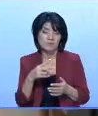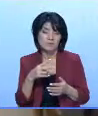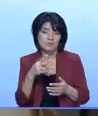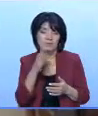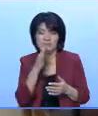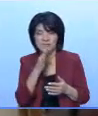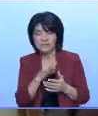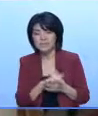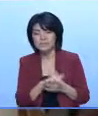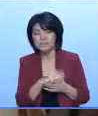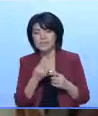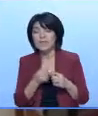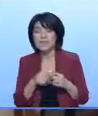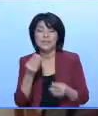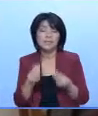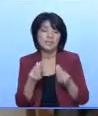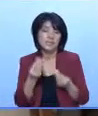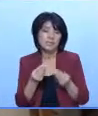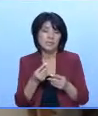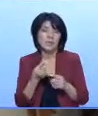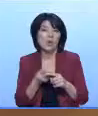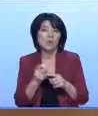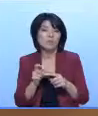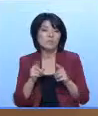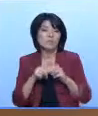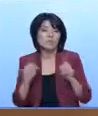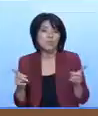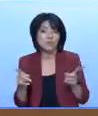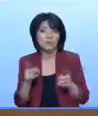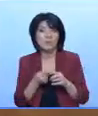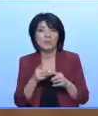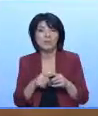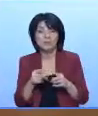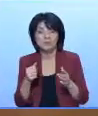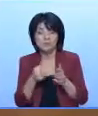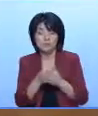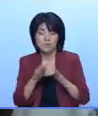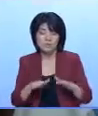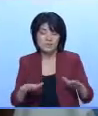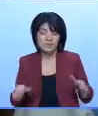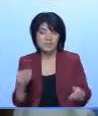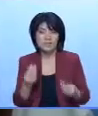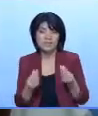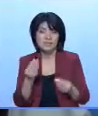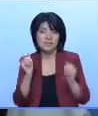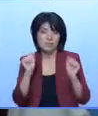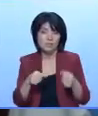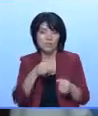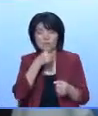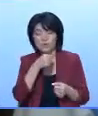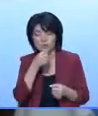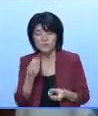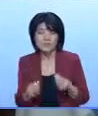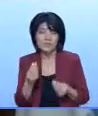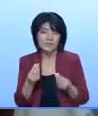Бұл ойын түрінің ерекшелігі жас таңдамайды. Сол себепті еңкейген кәріден еңбектеген балаға дейін ойнай беруге болады. Бұл жас тұңғыш рет келіп отырмыз, бірақ